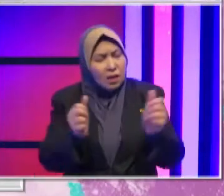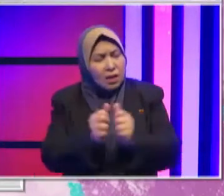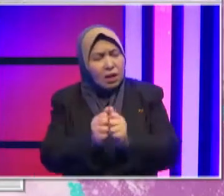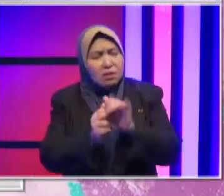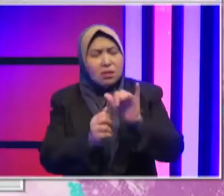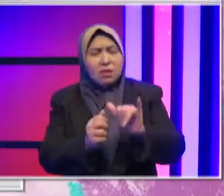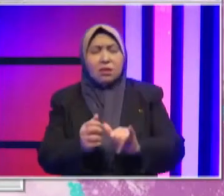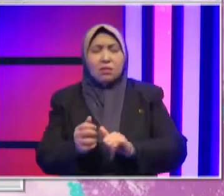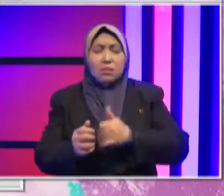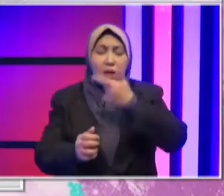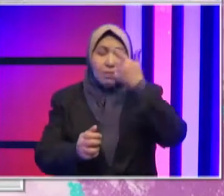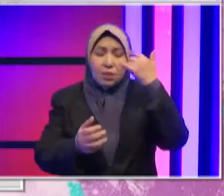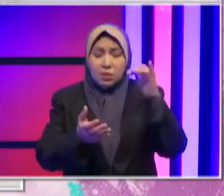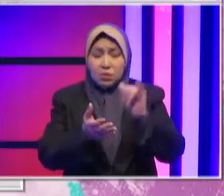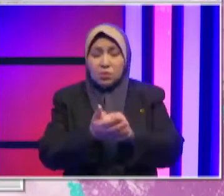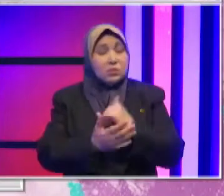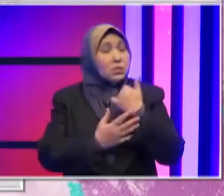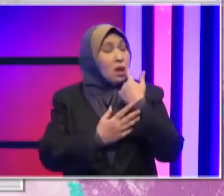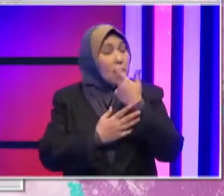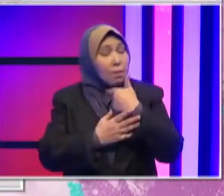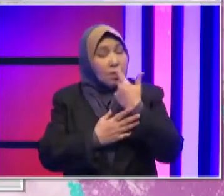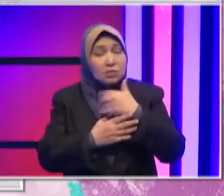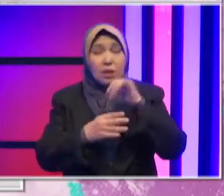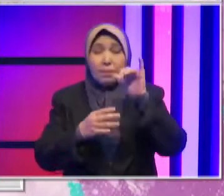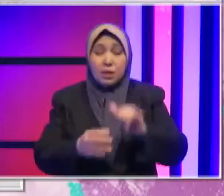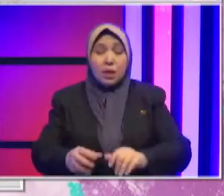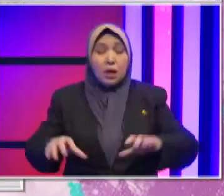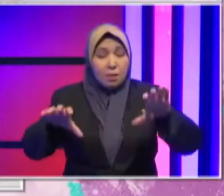فمن يعمل من